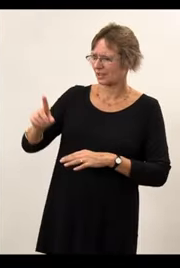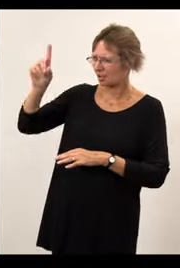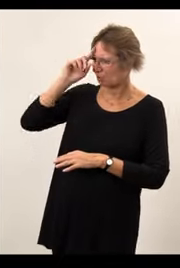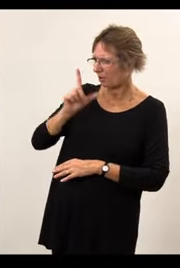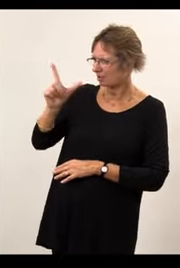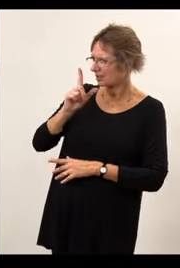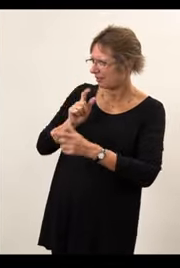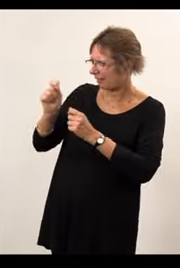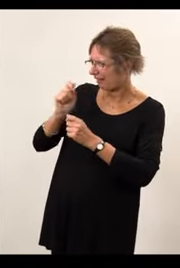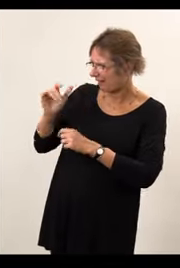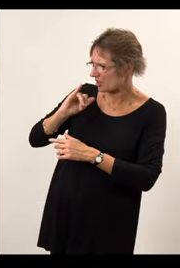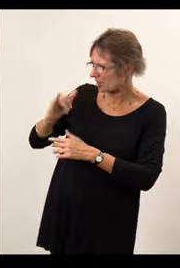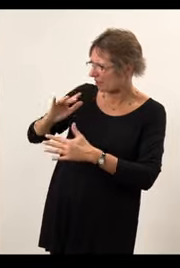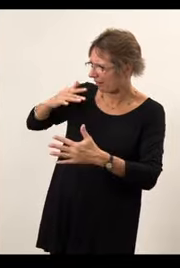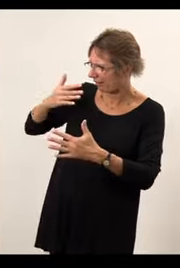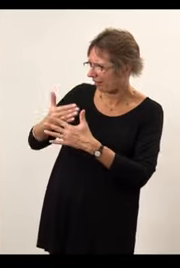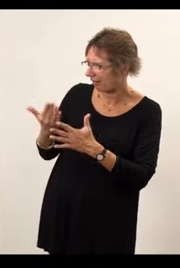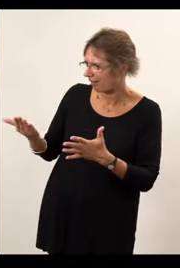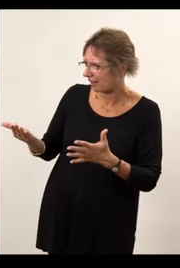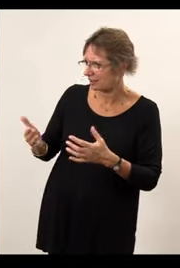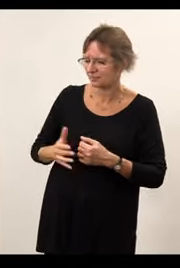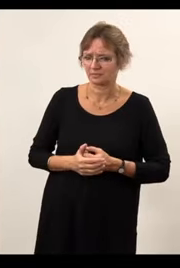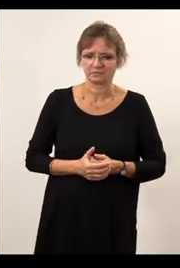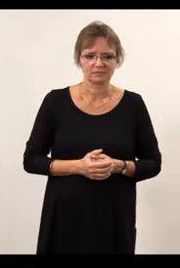Pourquoi on n'en a jamais parlé, nous?